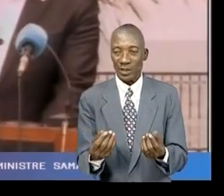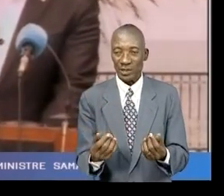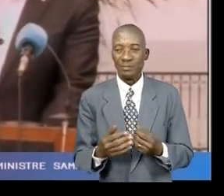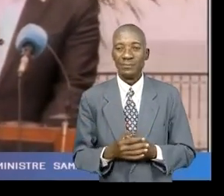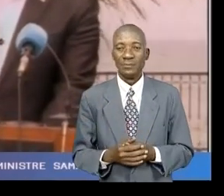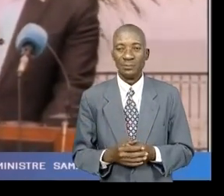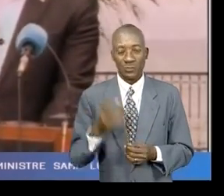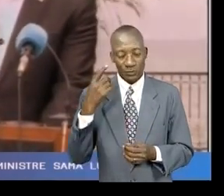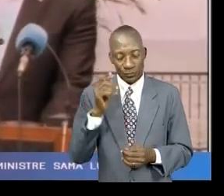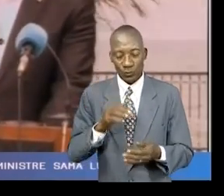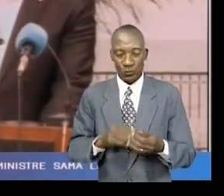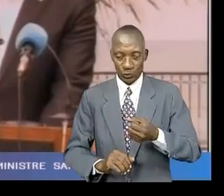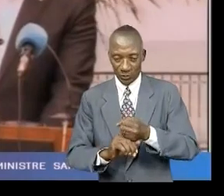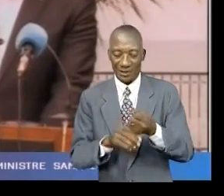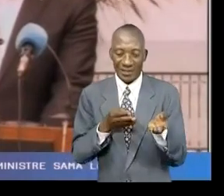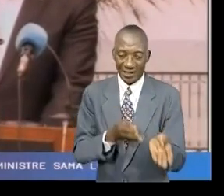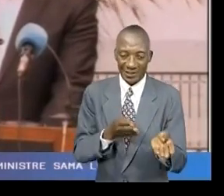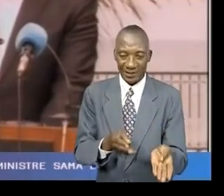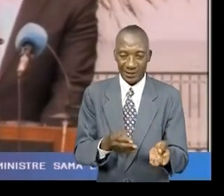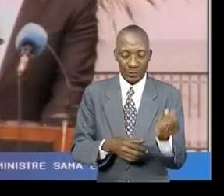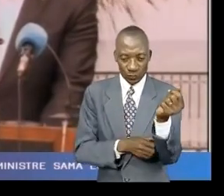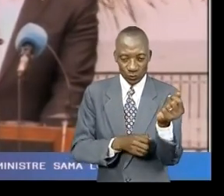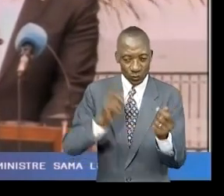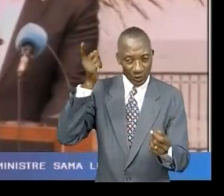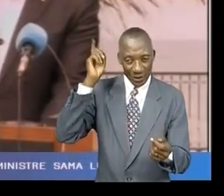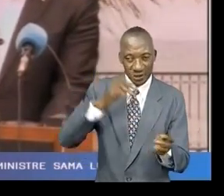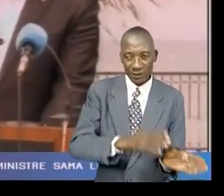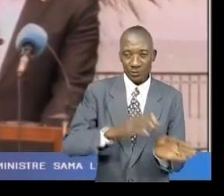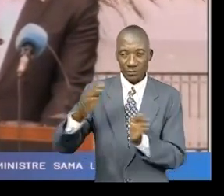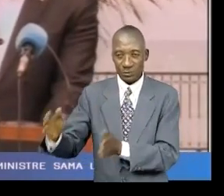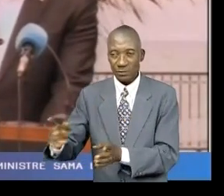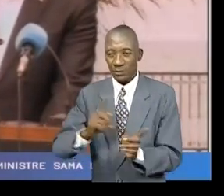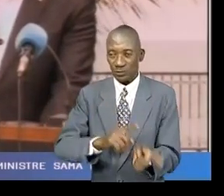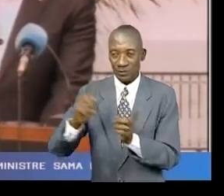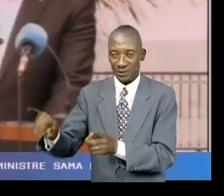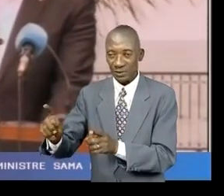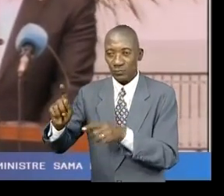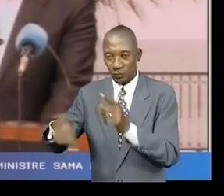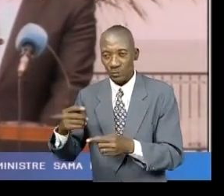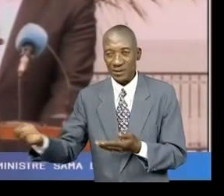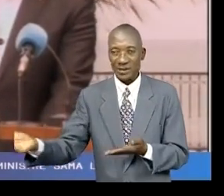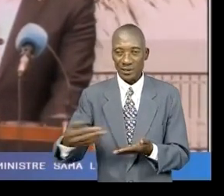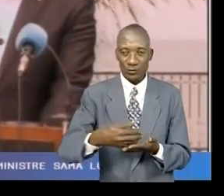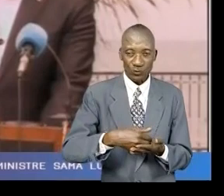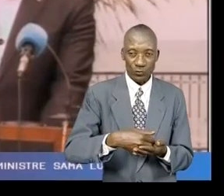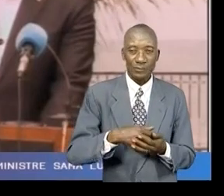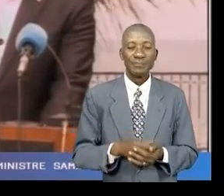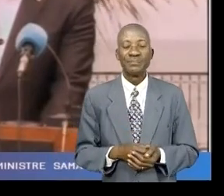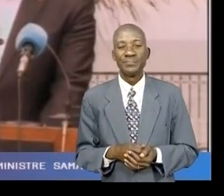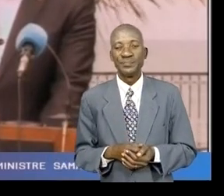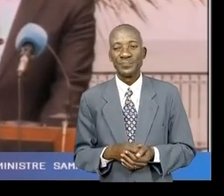le retour des déplacés, leur garantir l'accès aux soins, à la